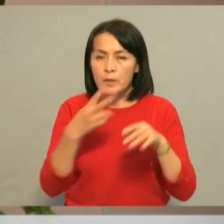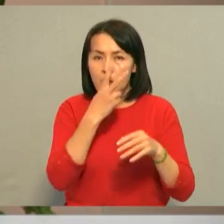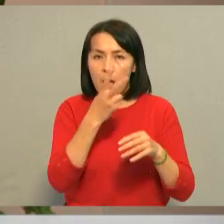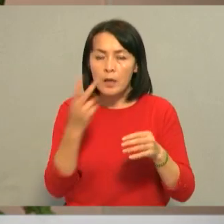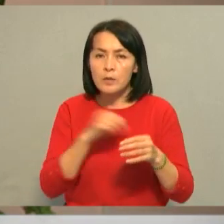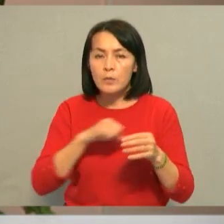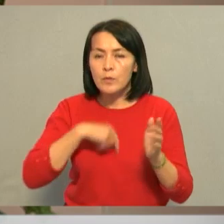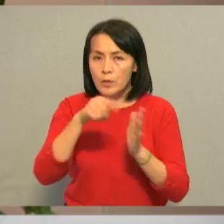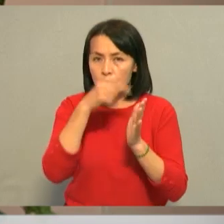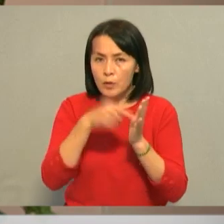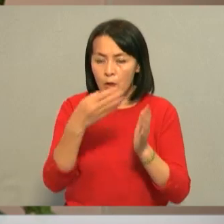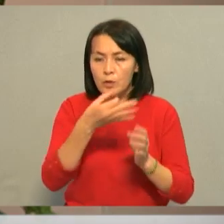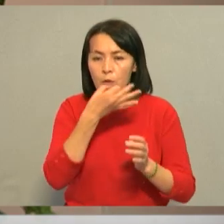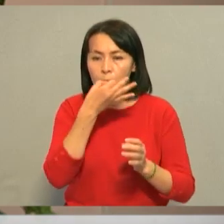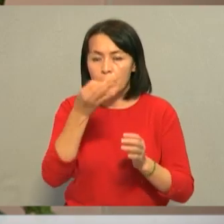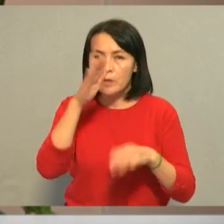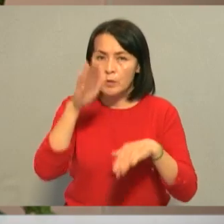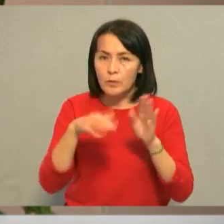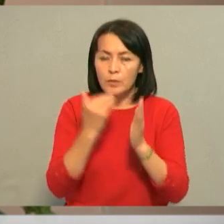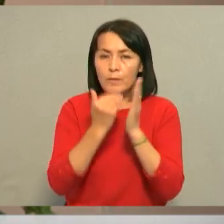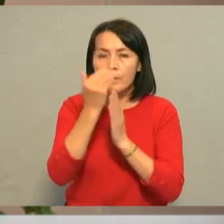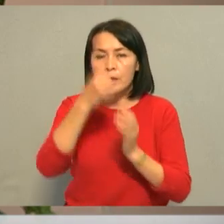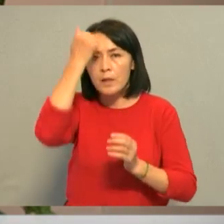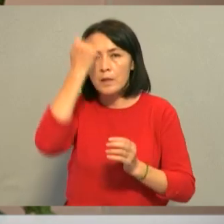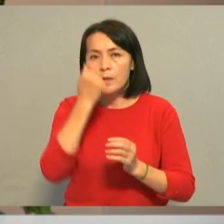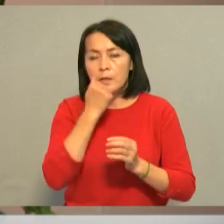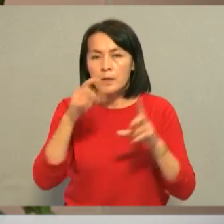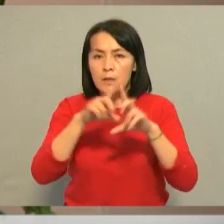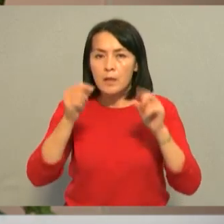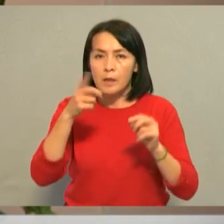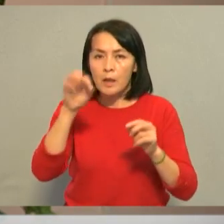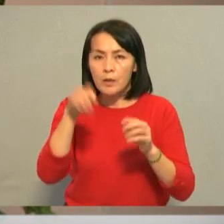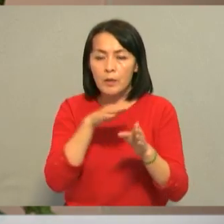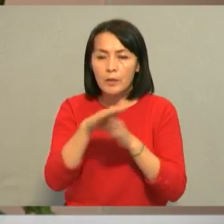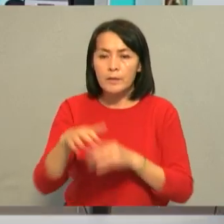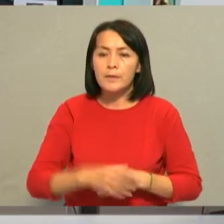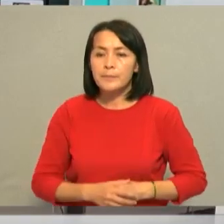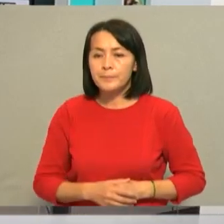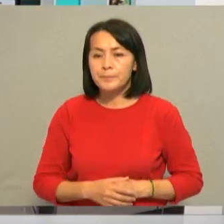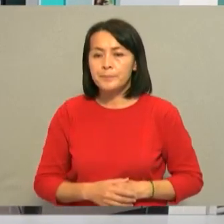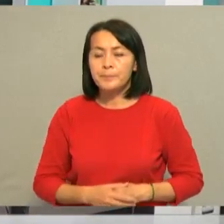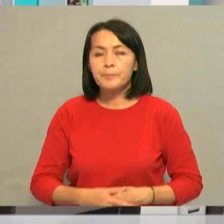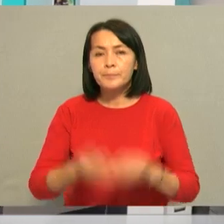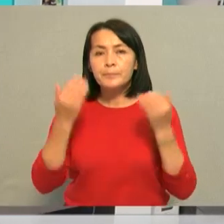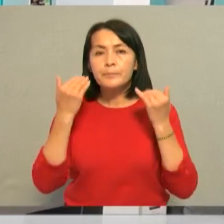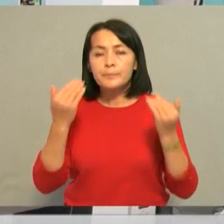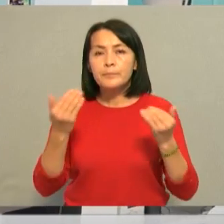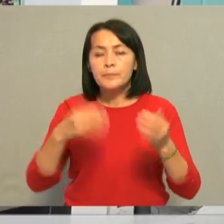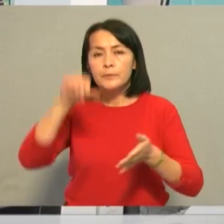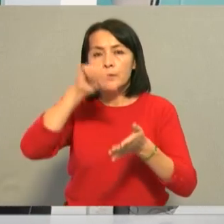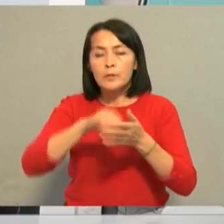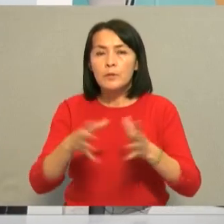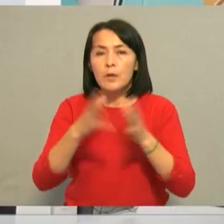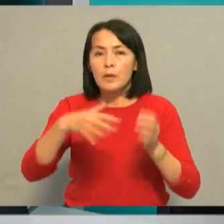браузер Это отличный браузер эргономика на высоте Спасибо центру Дан за эту организацию в престижном состоянии приняли